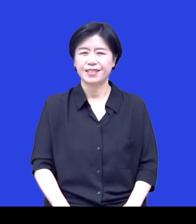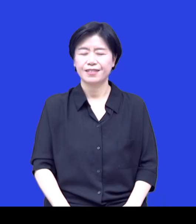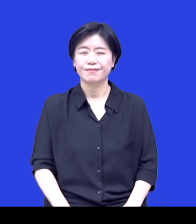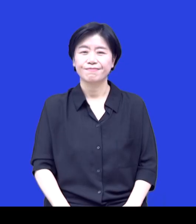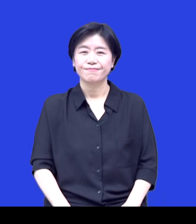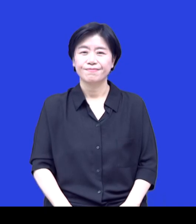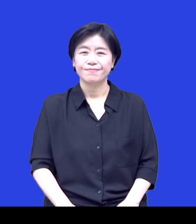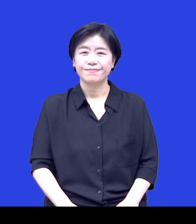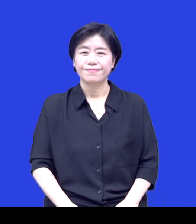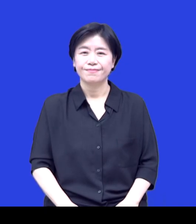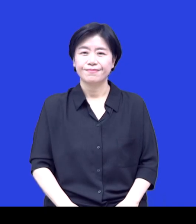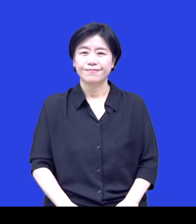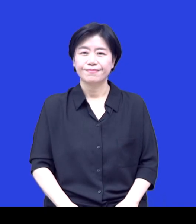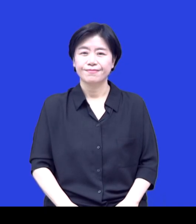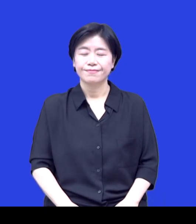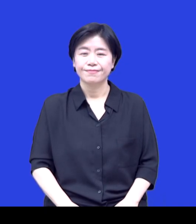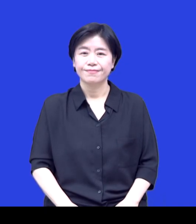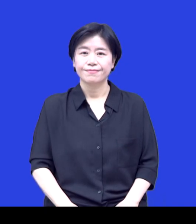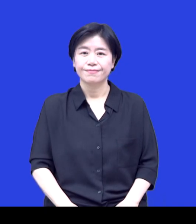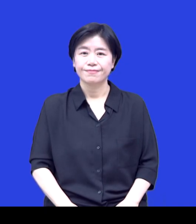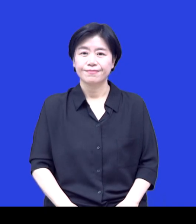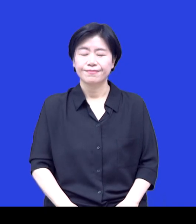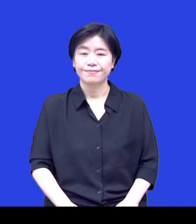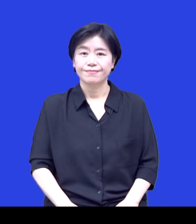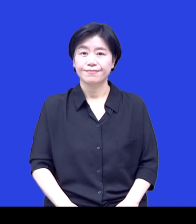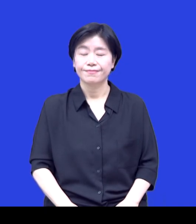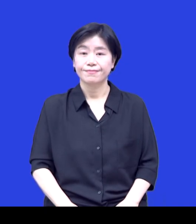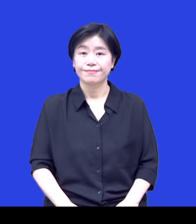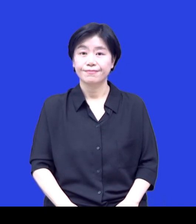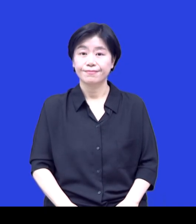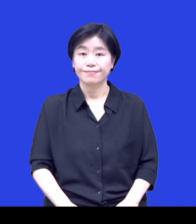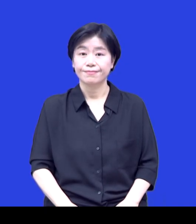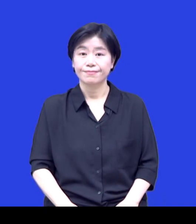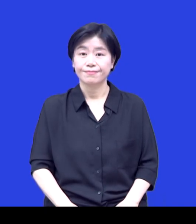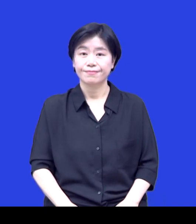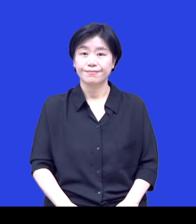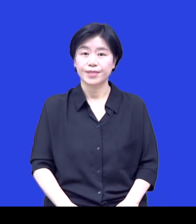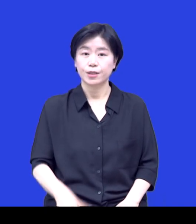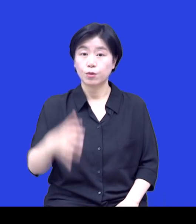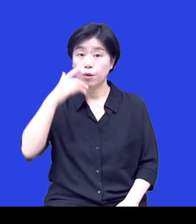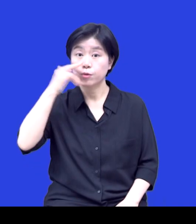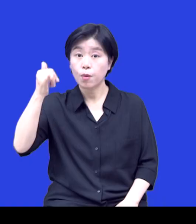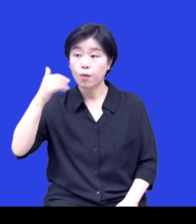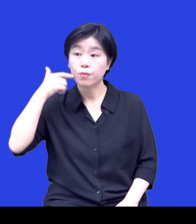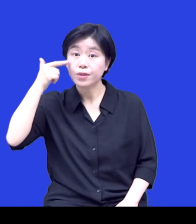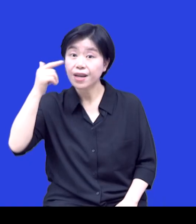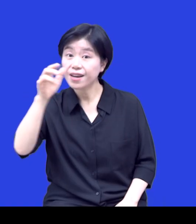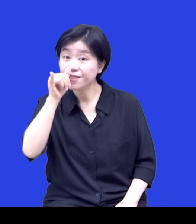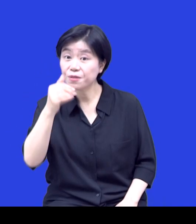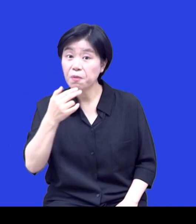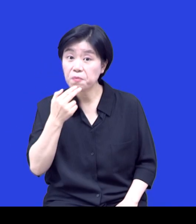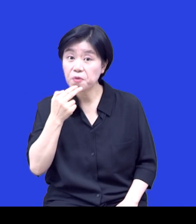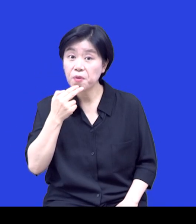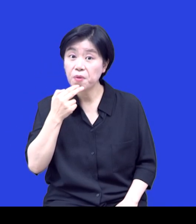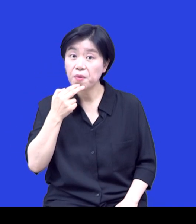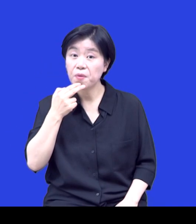답답합니다. 답답하지만 저는 그래서 참고 교회에서 넘어갔어요. 부교육자 쓸 때 PK, MK들 네. 굉장히 가산 좀 줍니다.